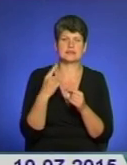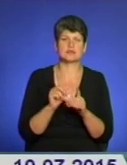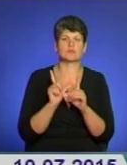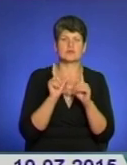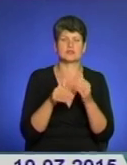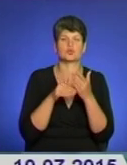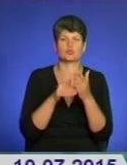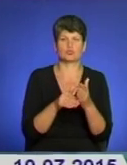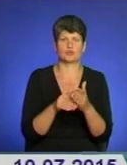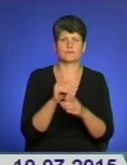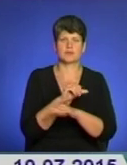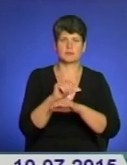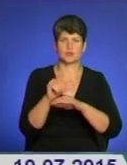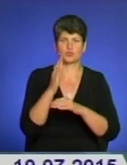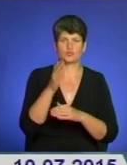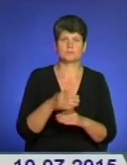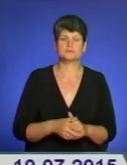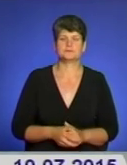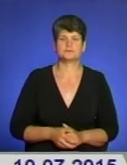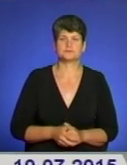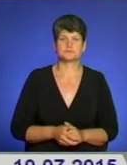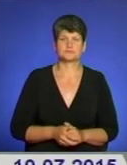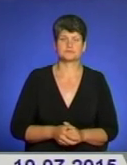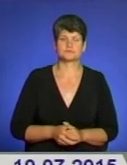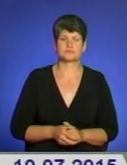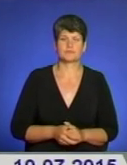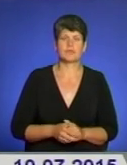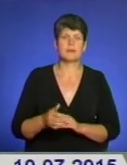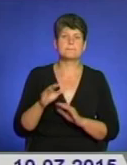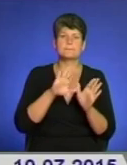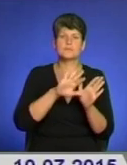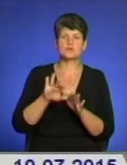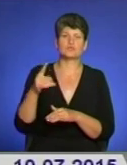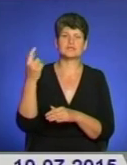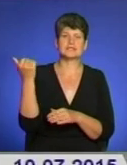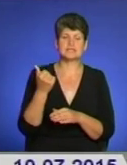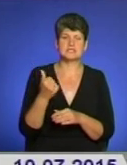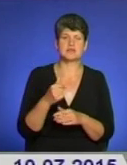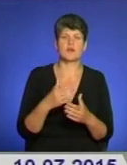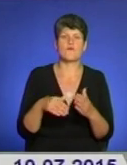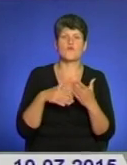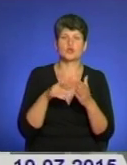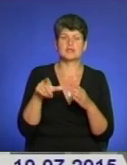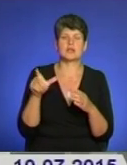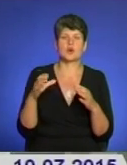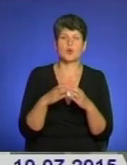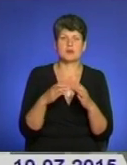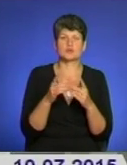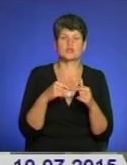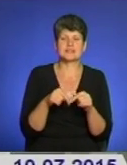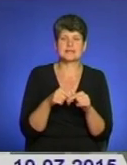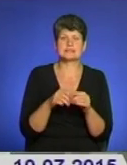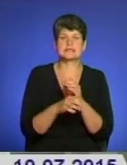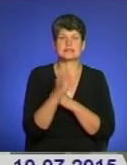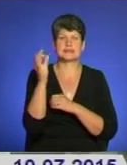передову. Деталі у сюжеті Юлії Валах. Минув лише тиждень, як волонтери громадської організації «Схід і Захід